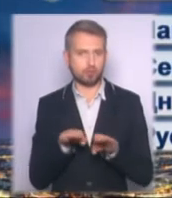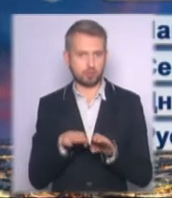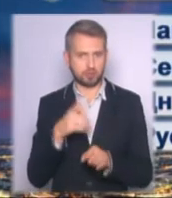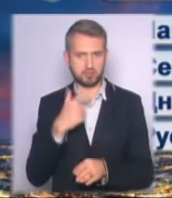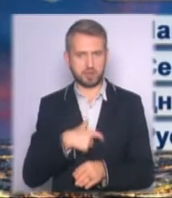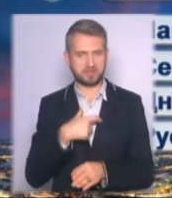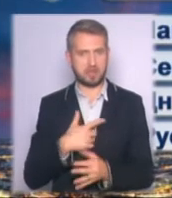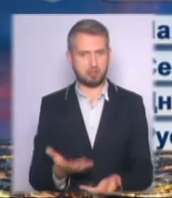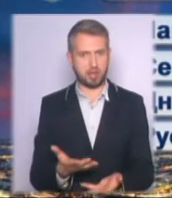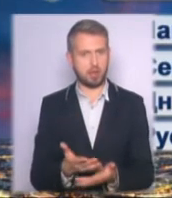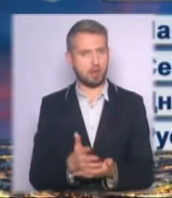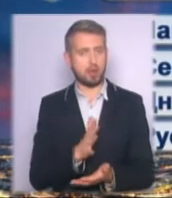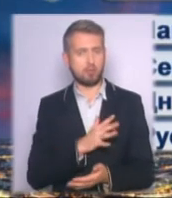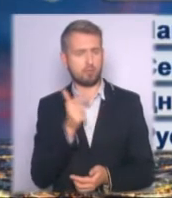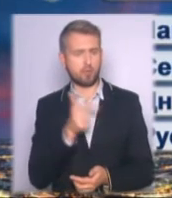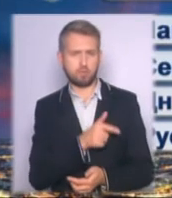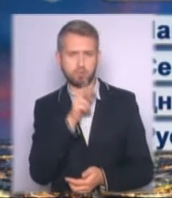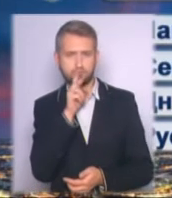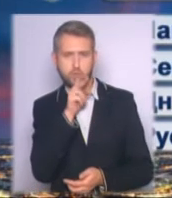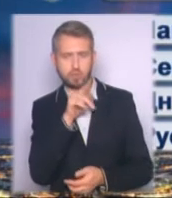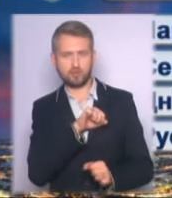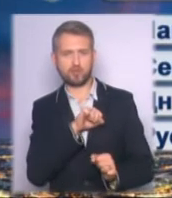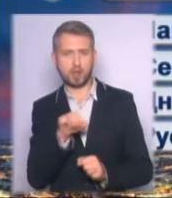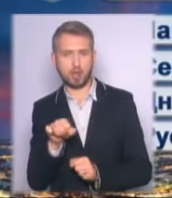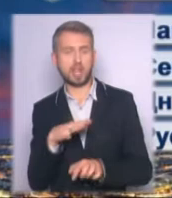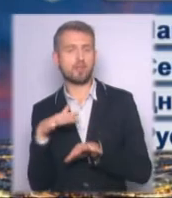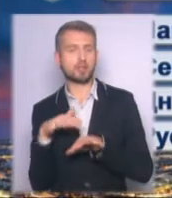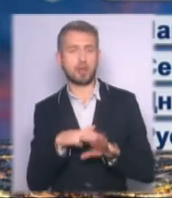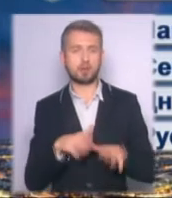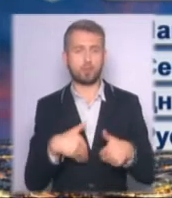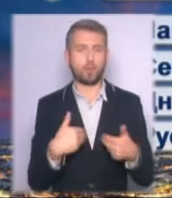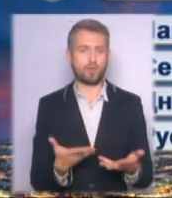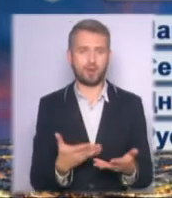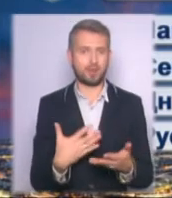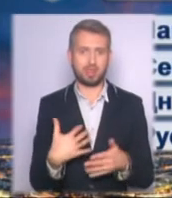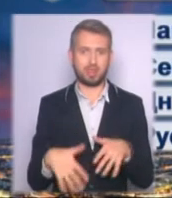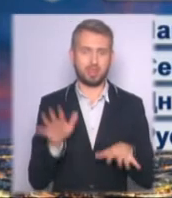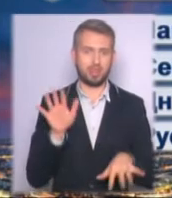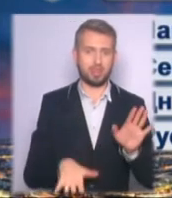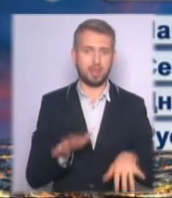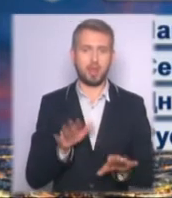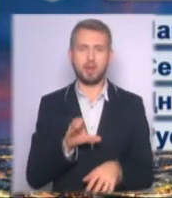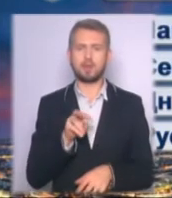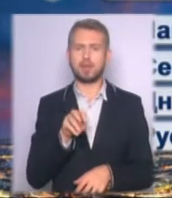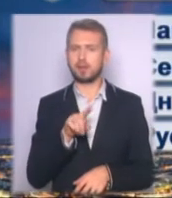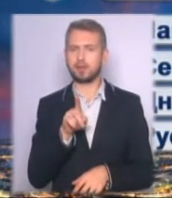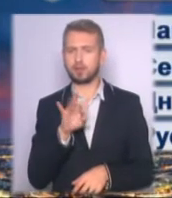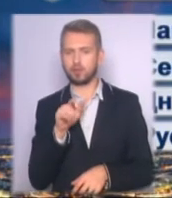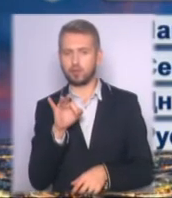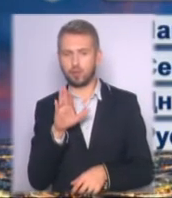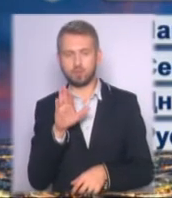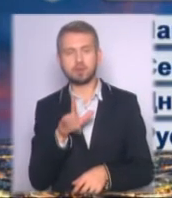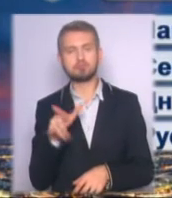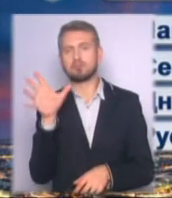себе. Припустилися грубих помилок у захисті, а в атаці проявили безпорадність. Селезньов, щоправда, відзначився, але його гол